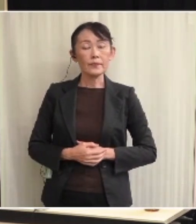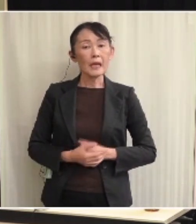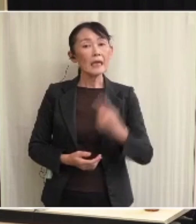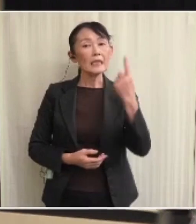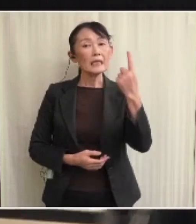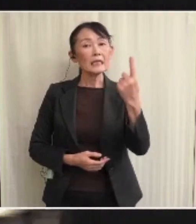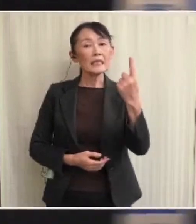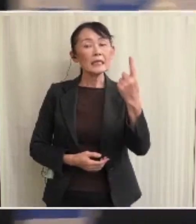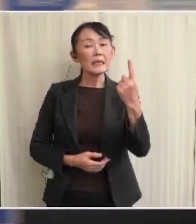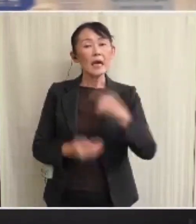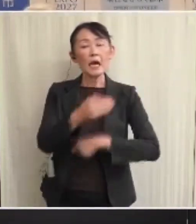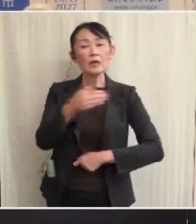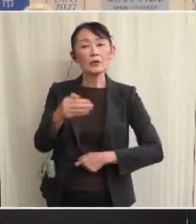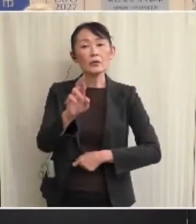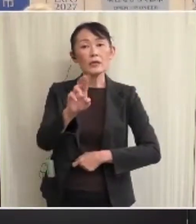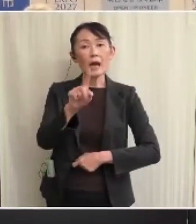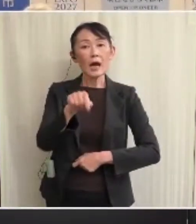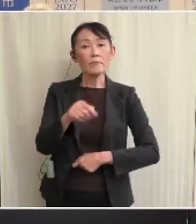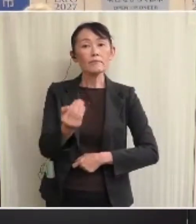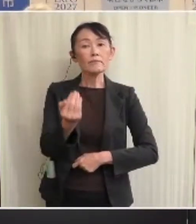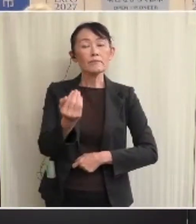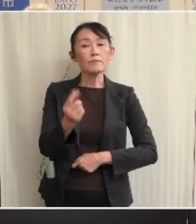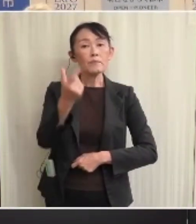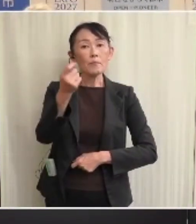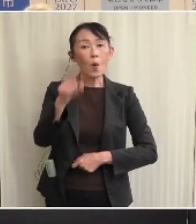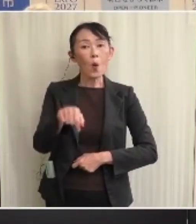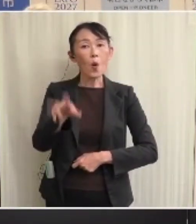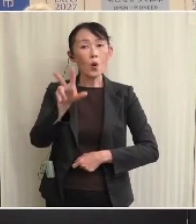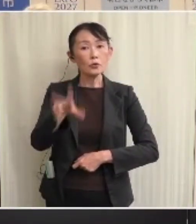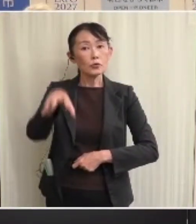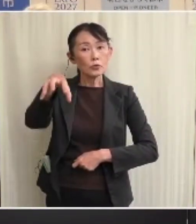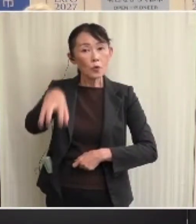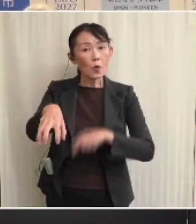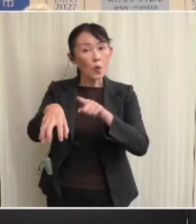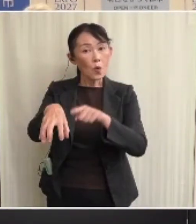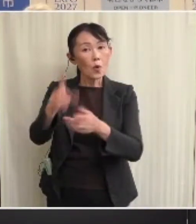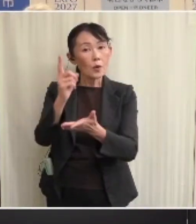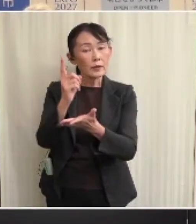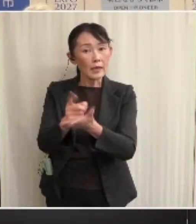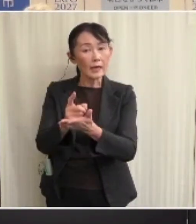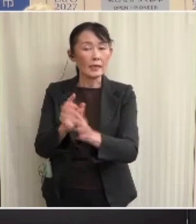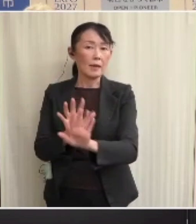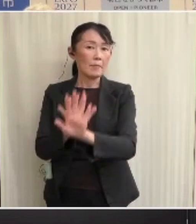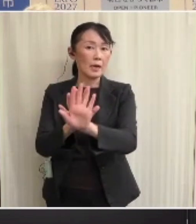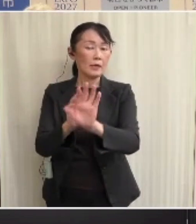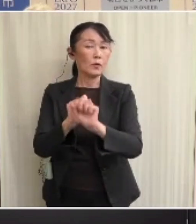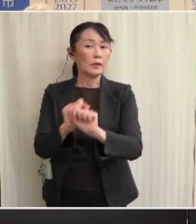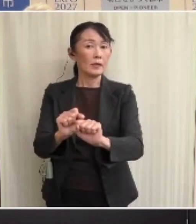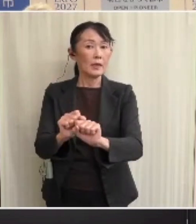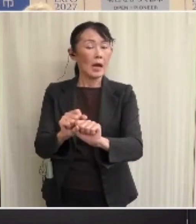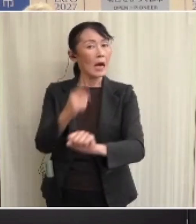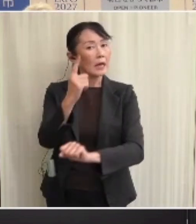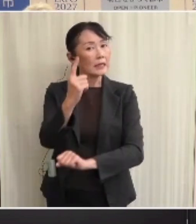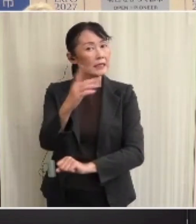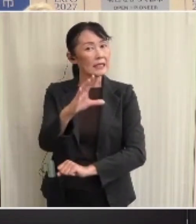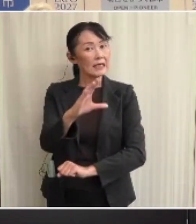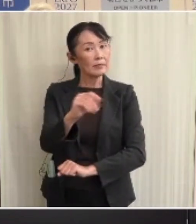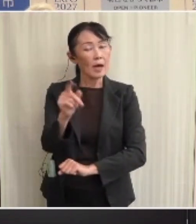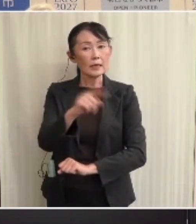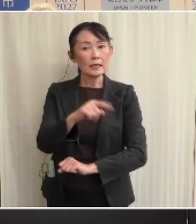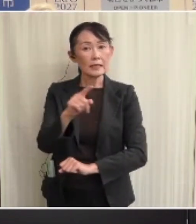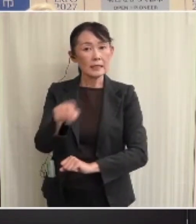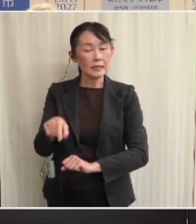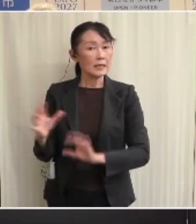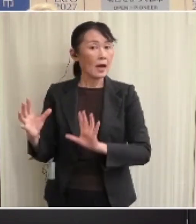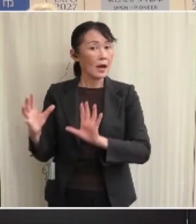所で、グランモール公園で一箇所でパレードを行ってですね、その時は約1万人の方々にお